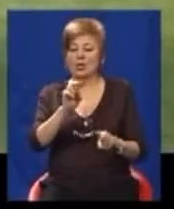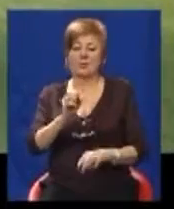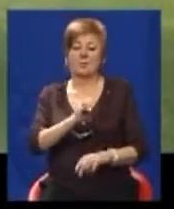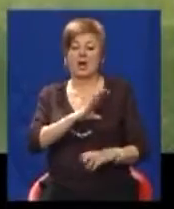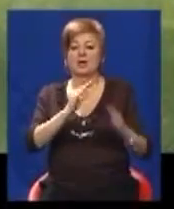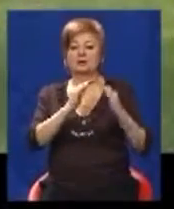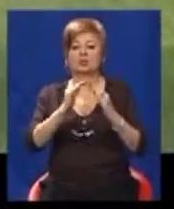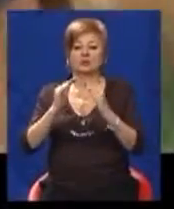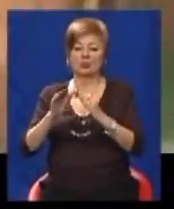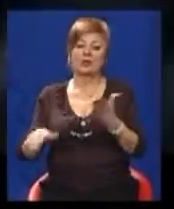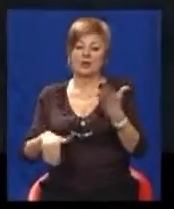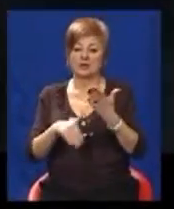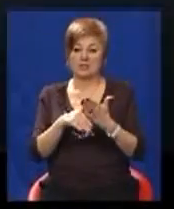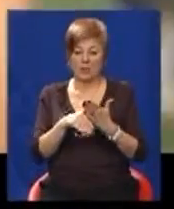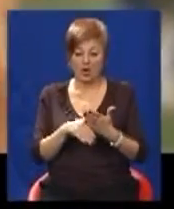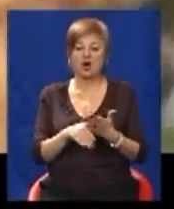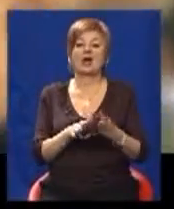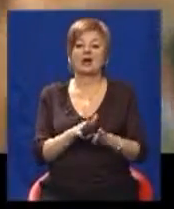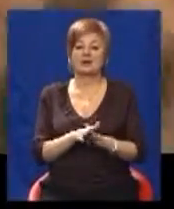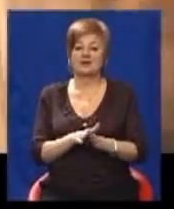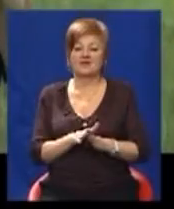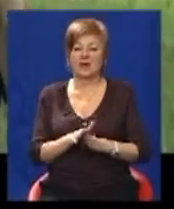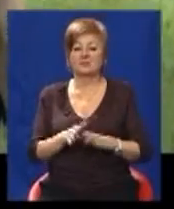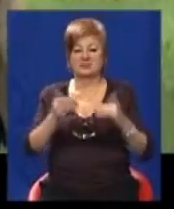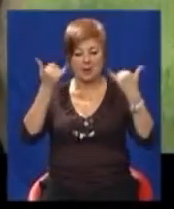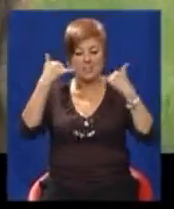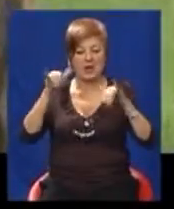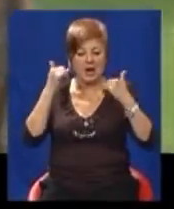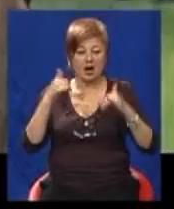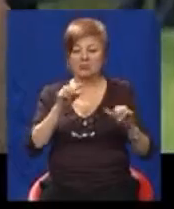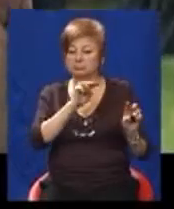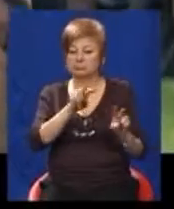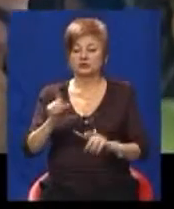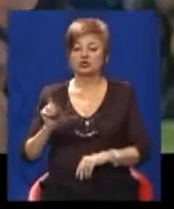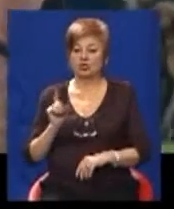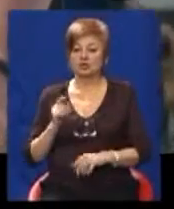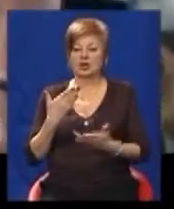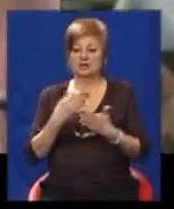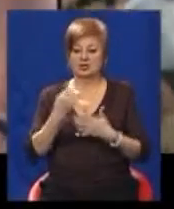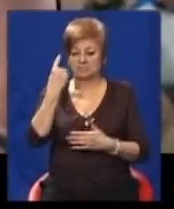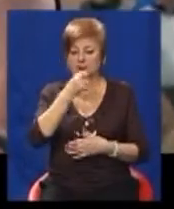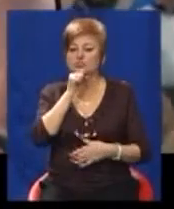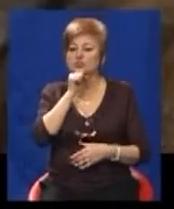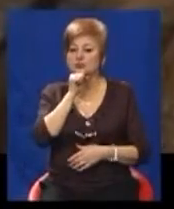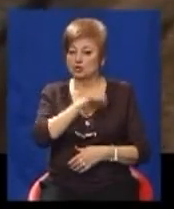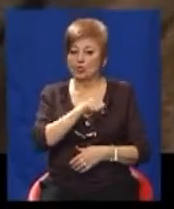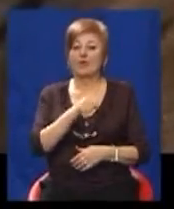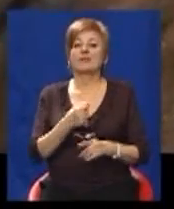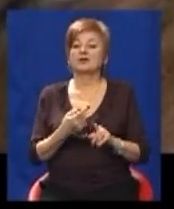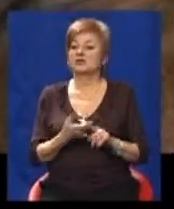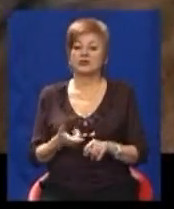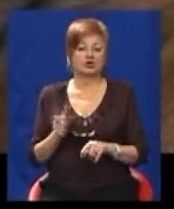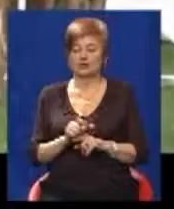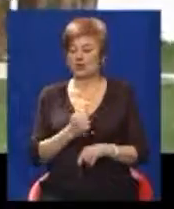і справно допомагали управлятися з непокірними биками. Незважаючи на свій суворий вигляд, датський брохольмер не